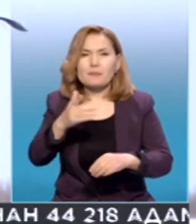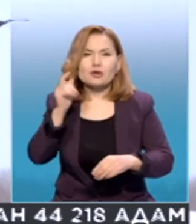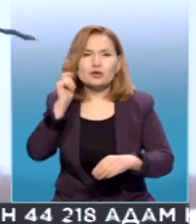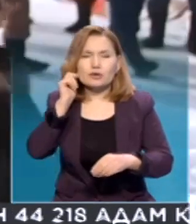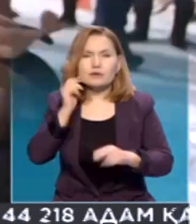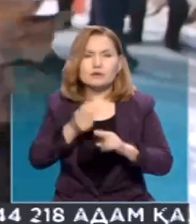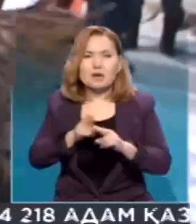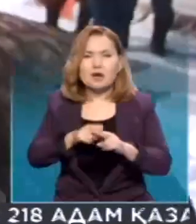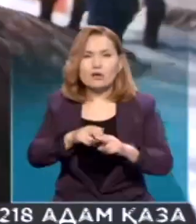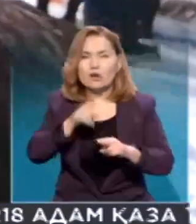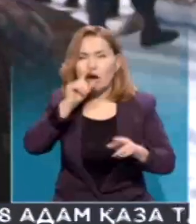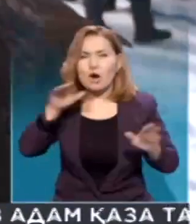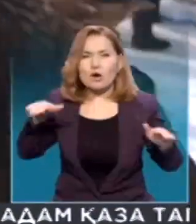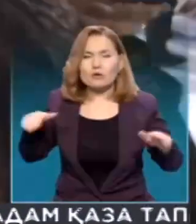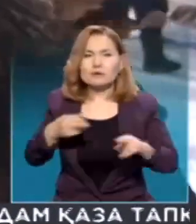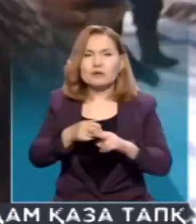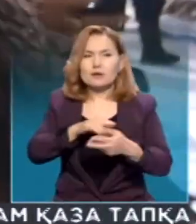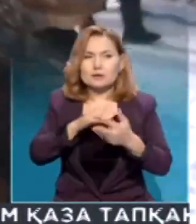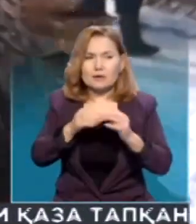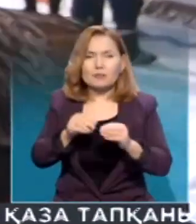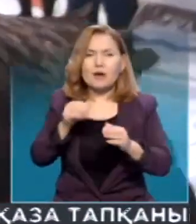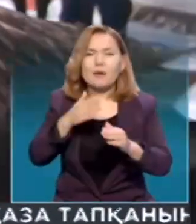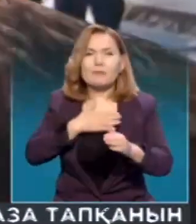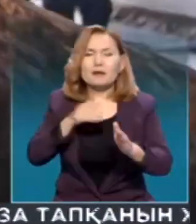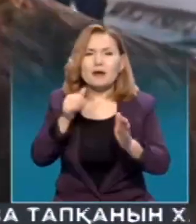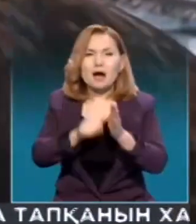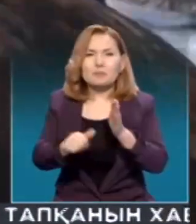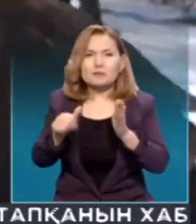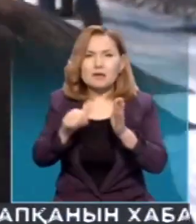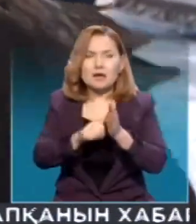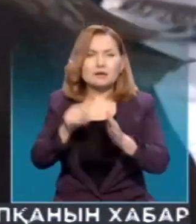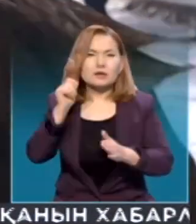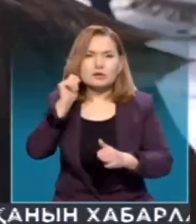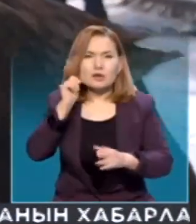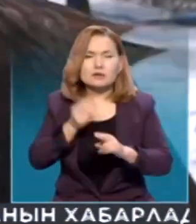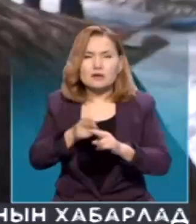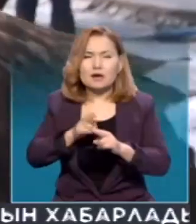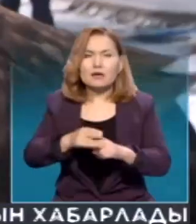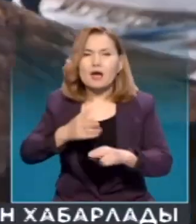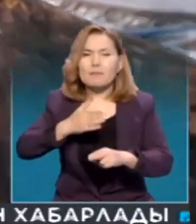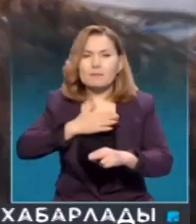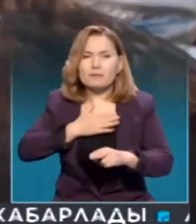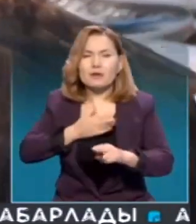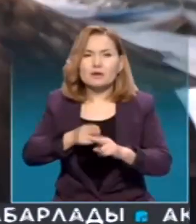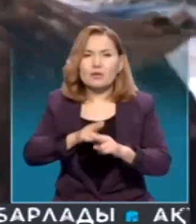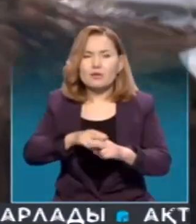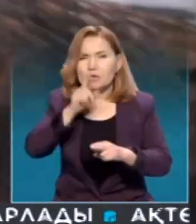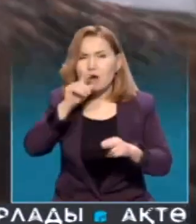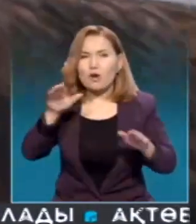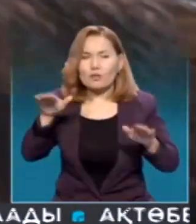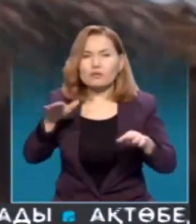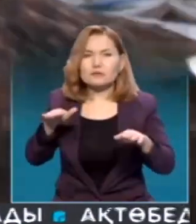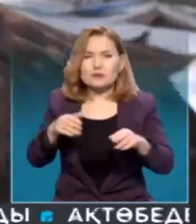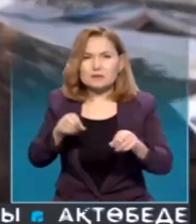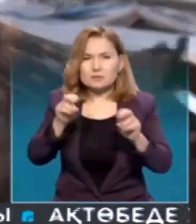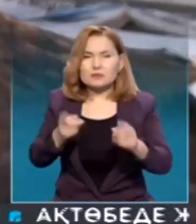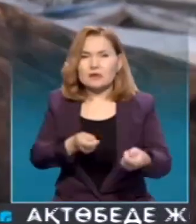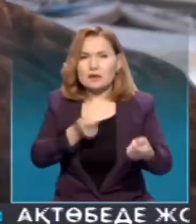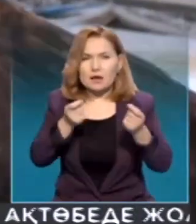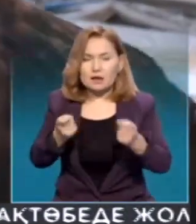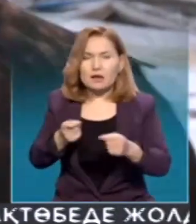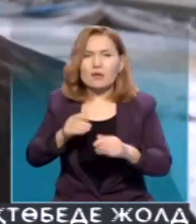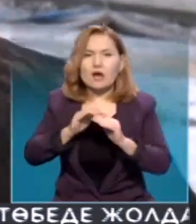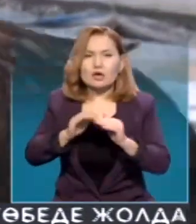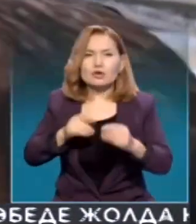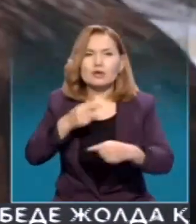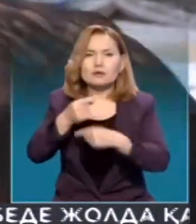алған. Қазір 65-6-дан мен әнді, енді бұнан кейін көп құс көтермеуі мүмкін, енді осыны ұрпақтар жыға жалғастырсам, ұрпақтар